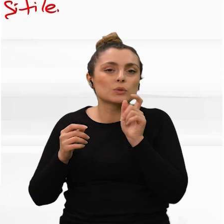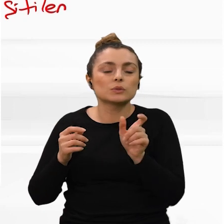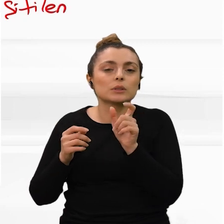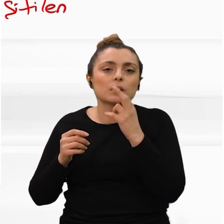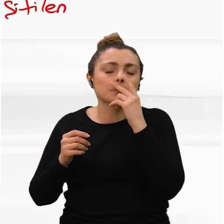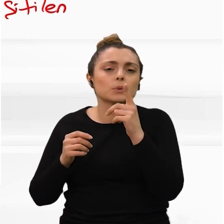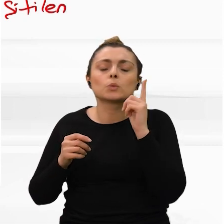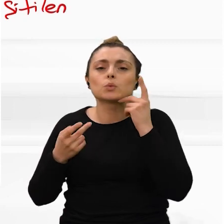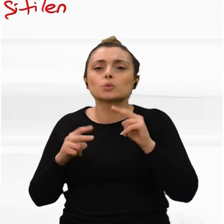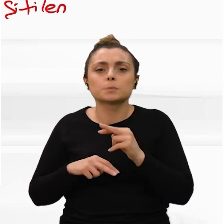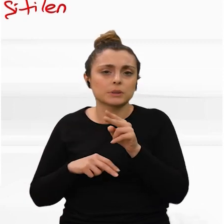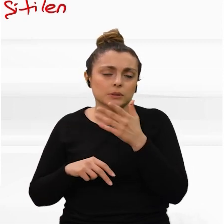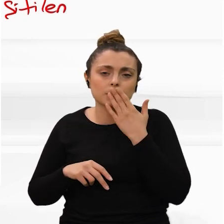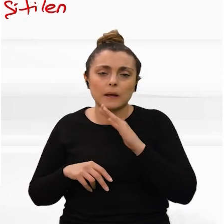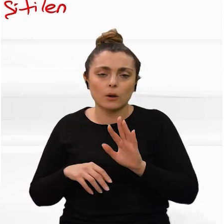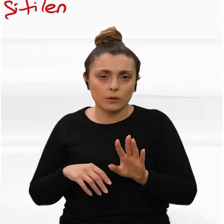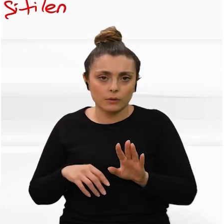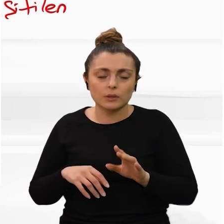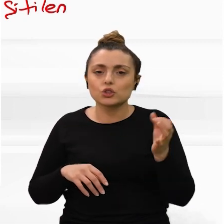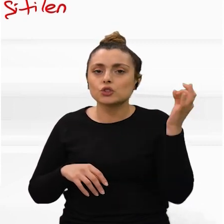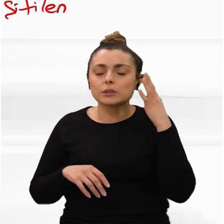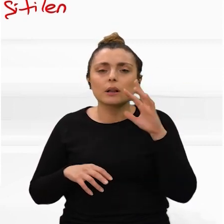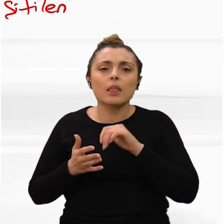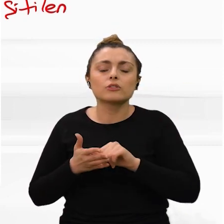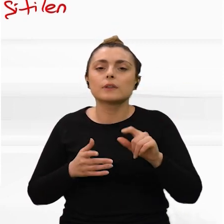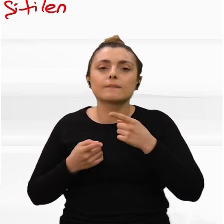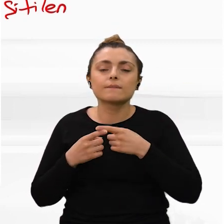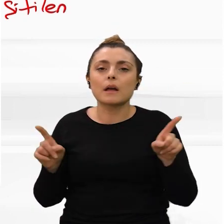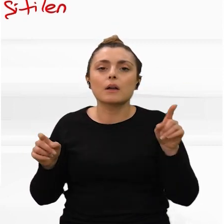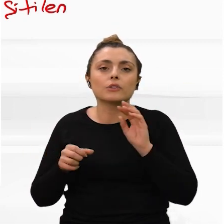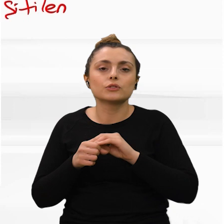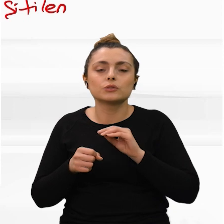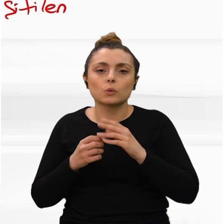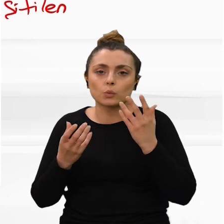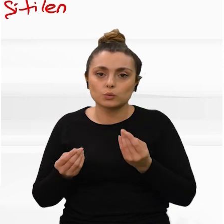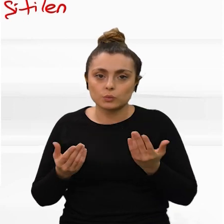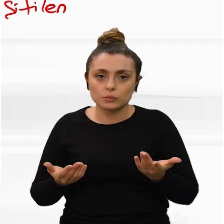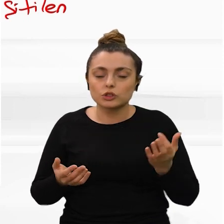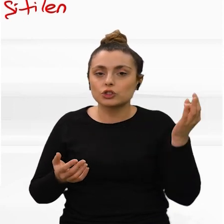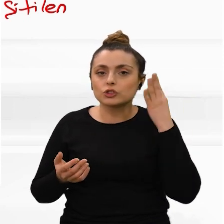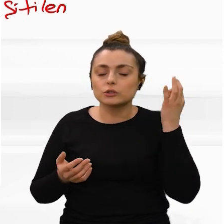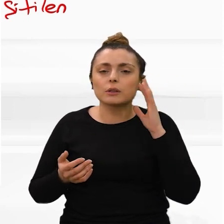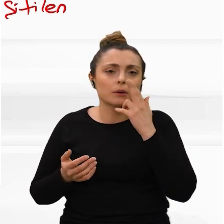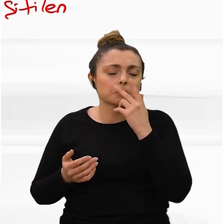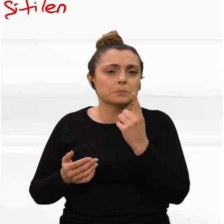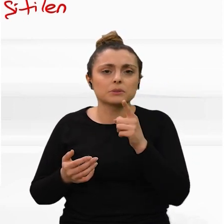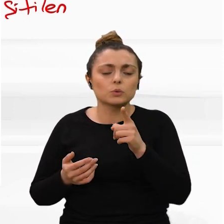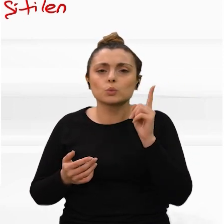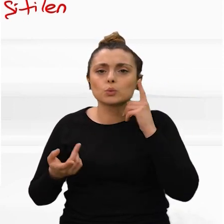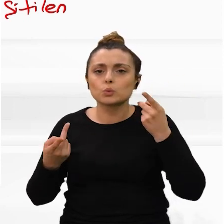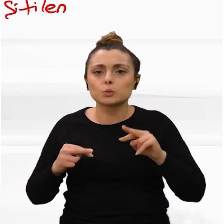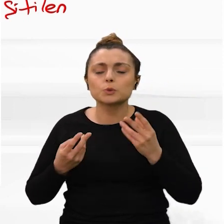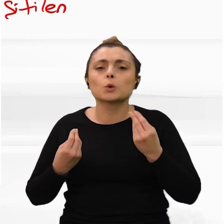sözcüğünde herhangi bir ünlü düşmesi yok işitilen her şeyi farklı bir şekle sokuyor işitilen de herhangi bir